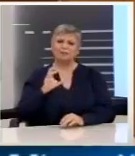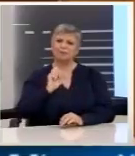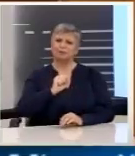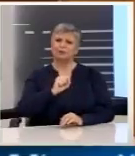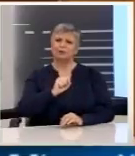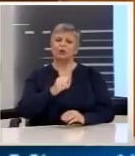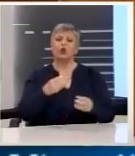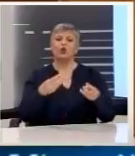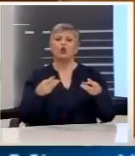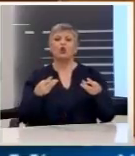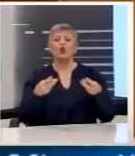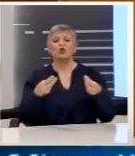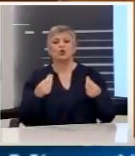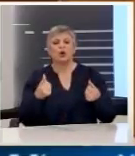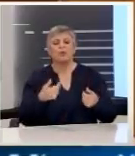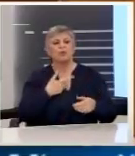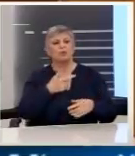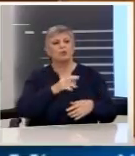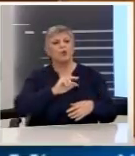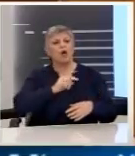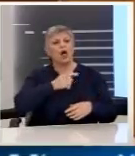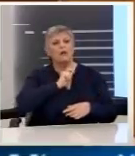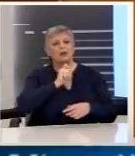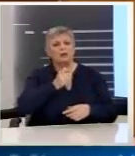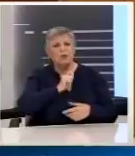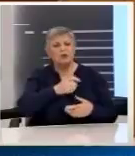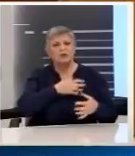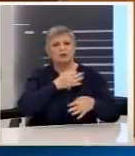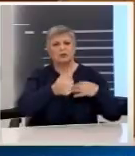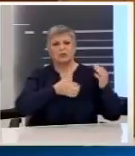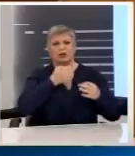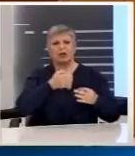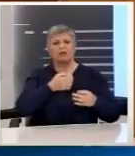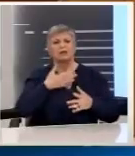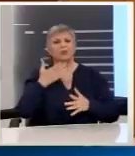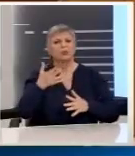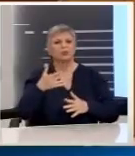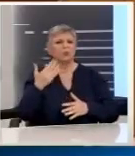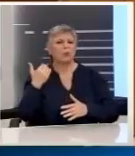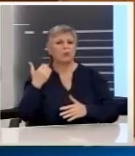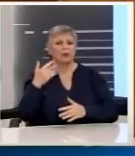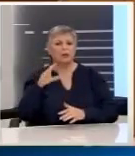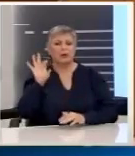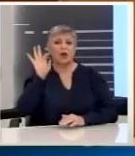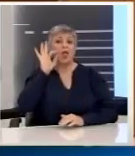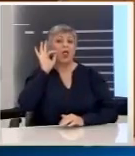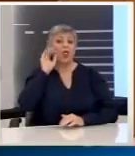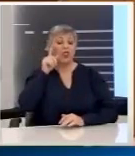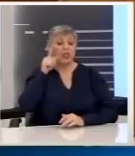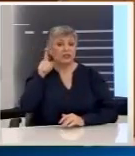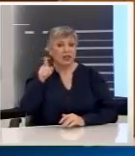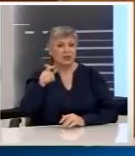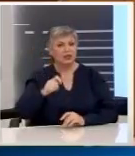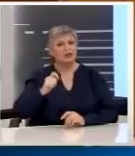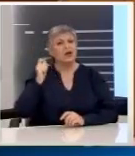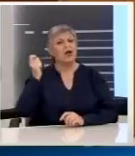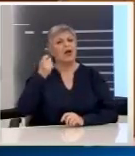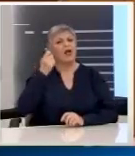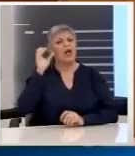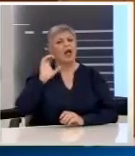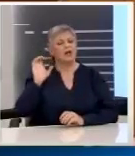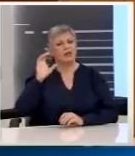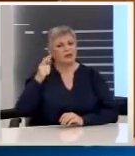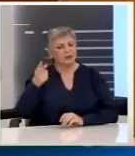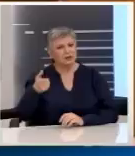την Διεθνή Έκθεση Θεσσαλονίκης, αλλά και πιο πριν, τη σπουδή σας όλο αυτό το διάστημα,